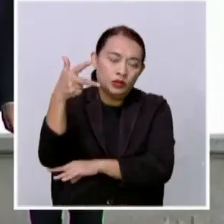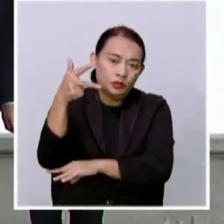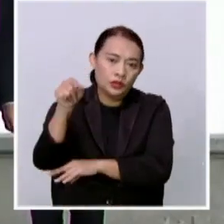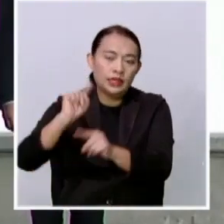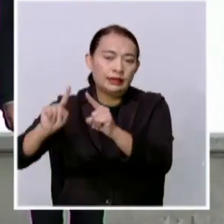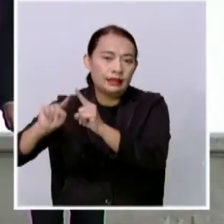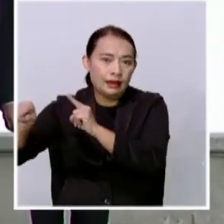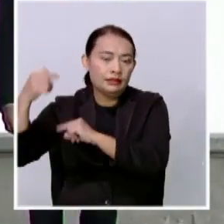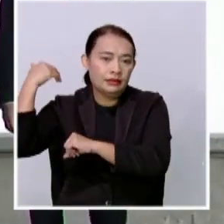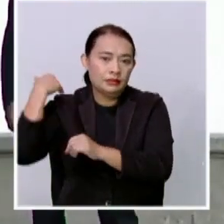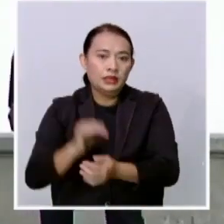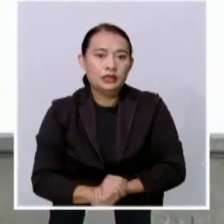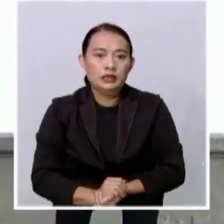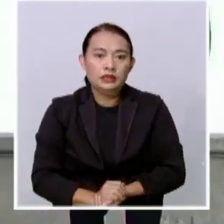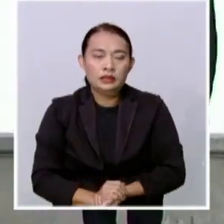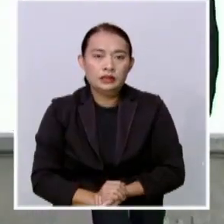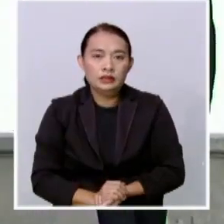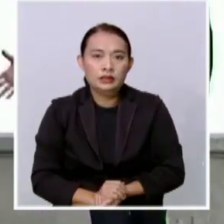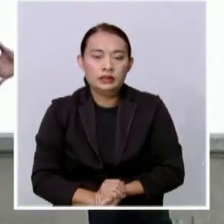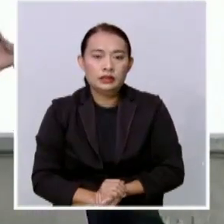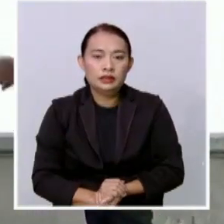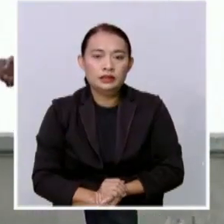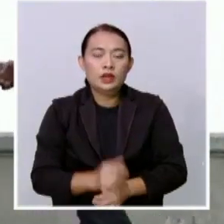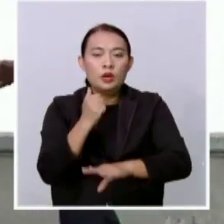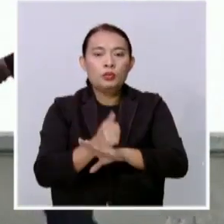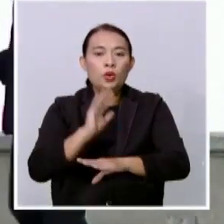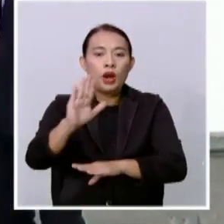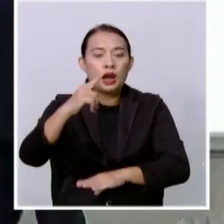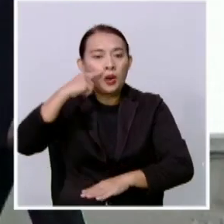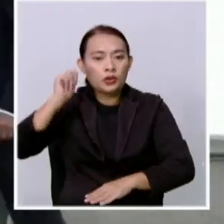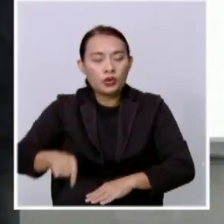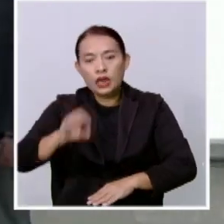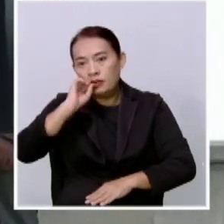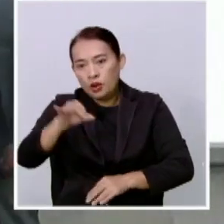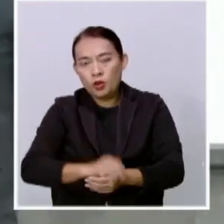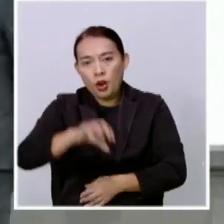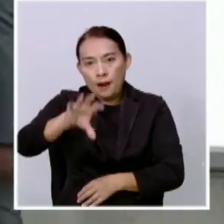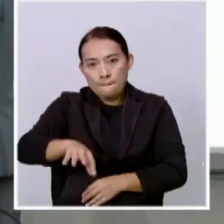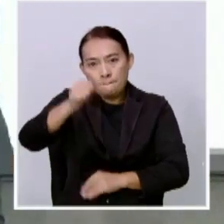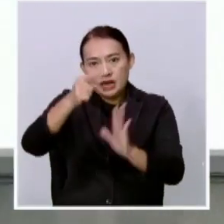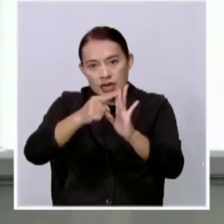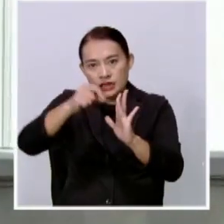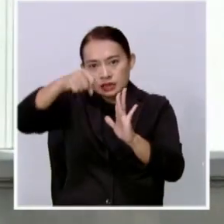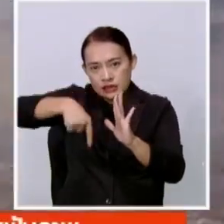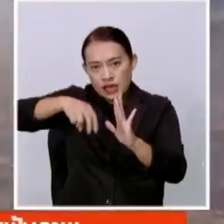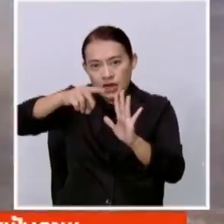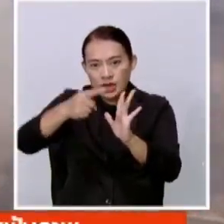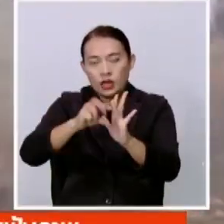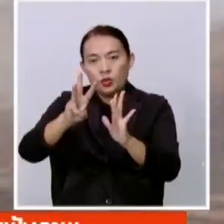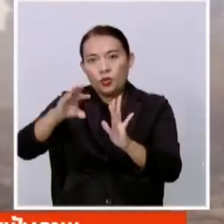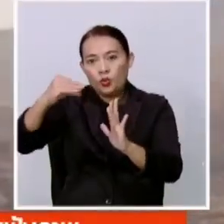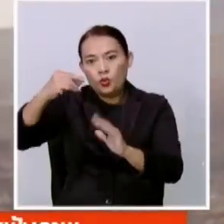ะที่เซอร์ฮีไฮไดผู้ว่าการแคว้นลูฮันส์ของยูเครนเปิดเผยว่าสถานการณ์ในเมืองเซเวโรโดเนสขณะนี้ก